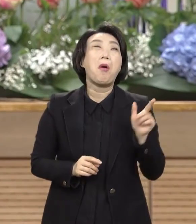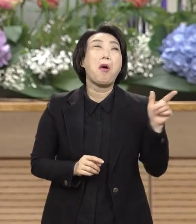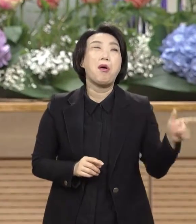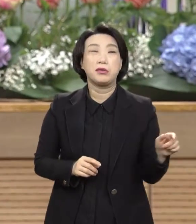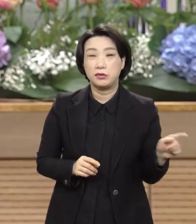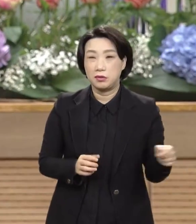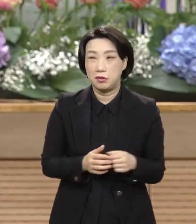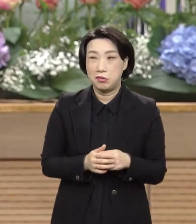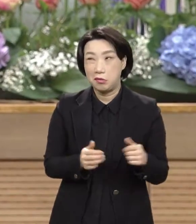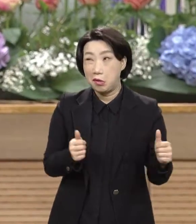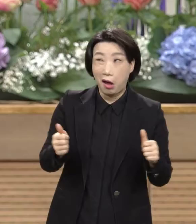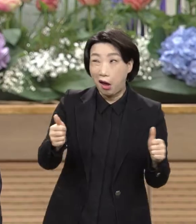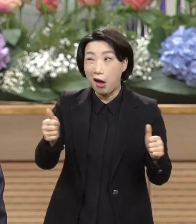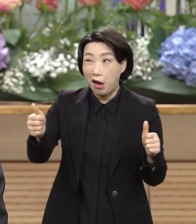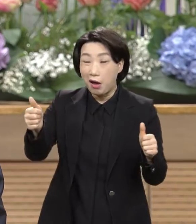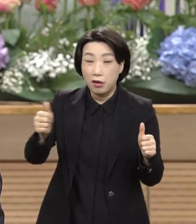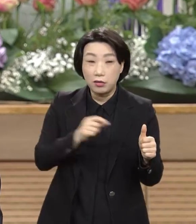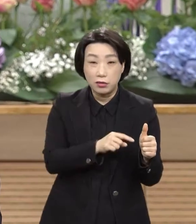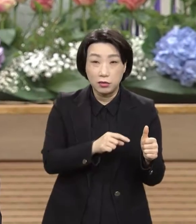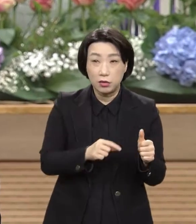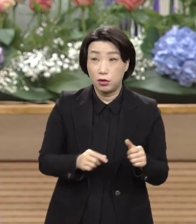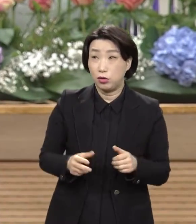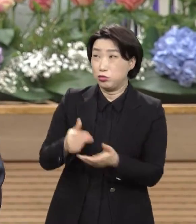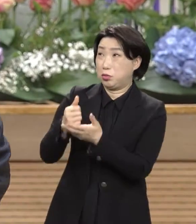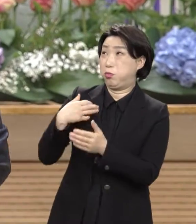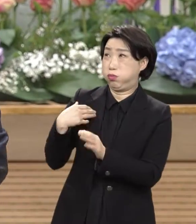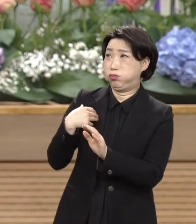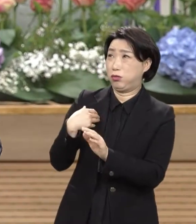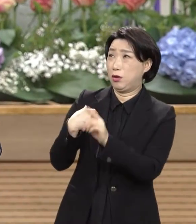쫓아 결국은 주를 모른다고